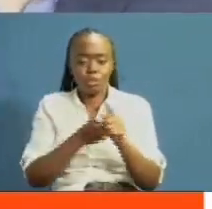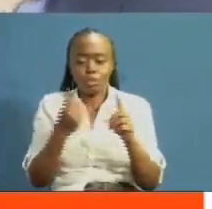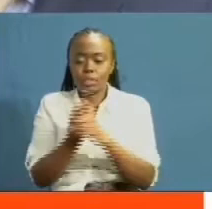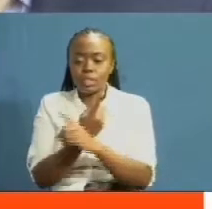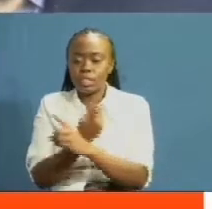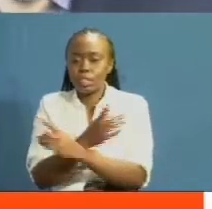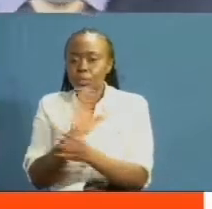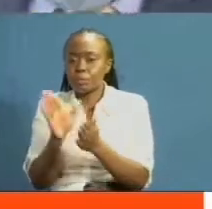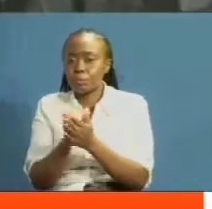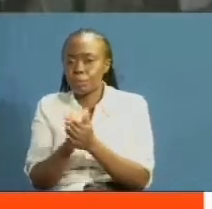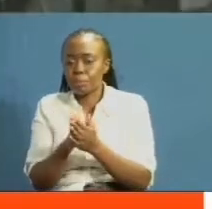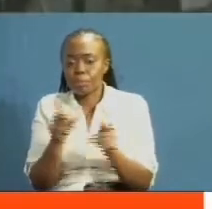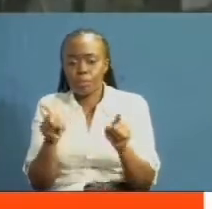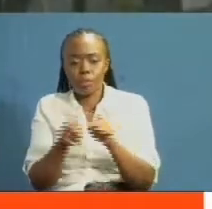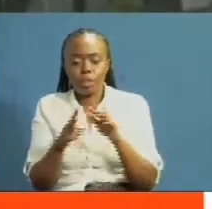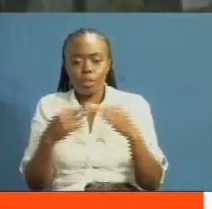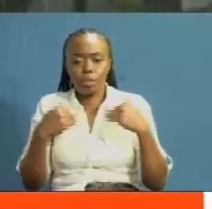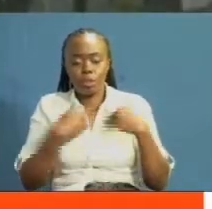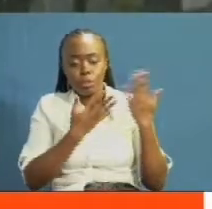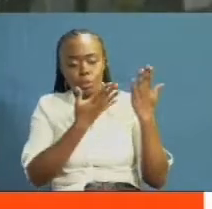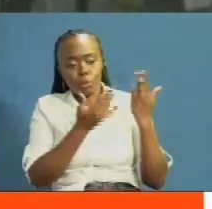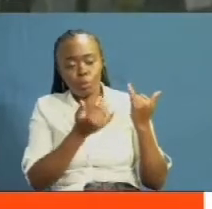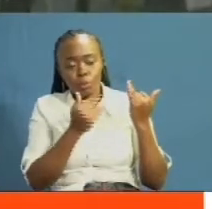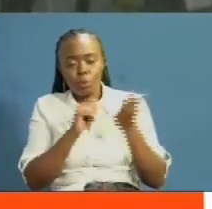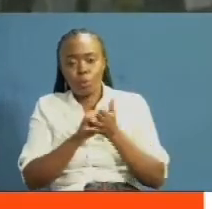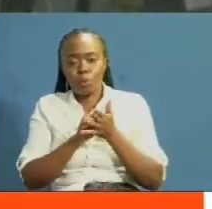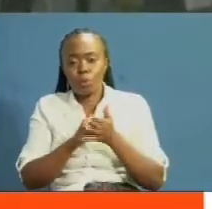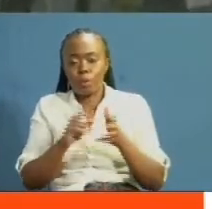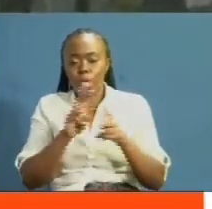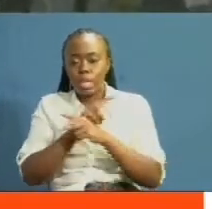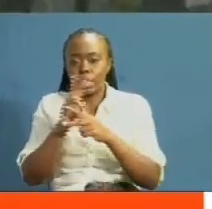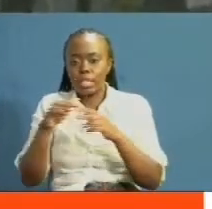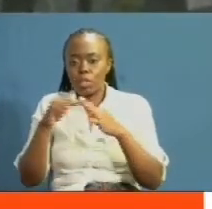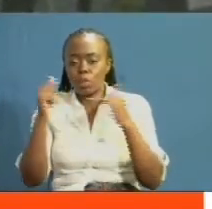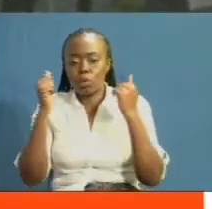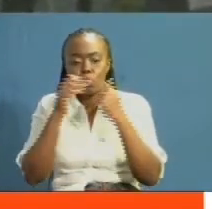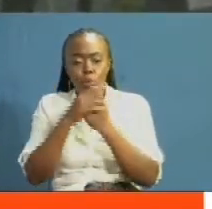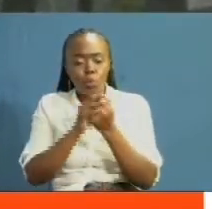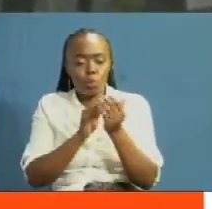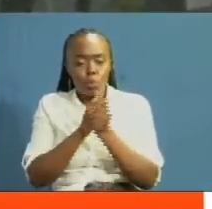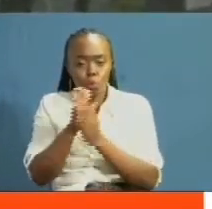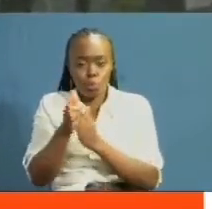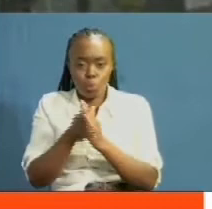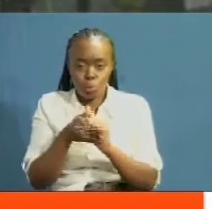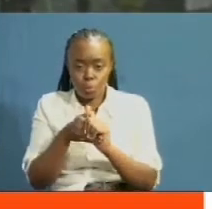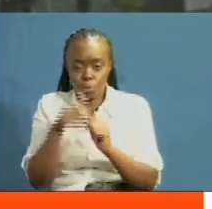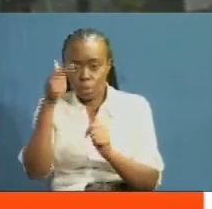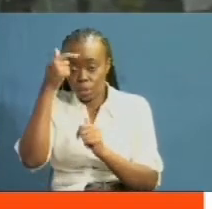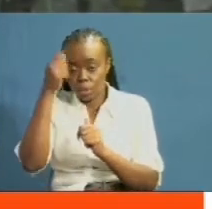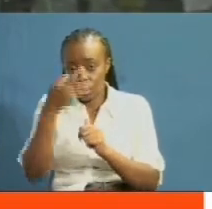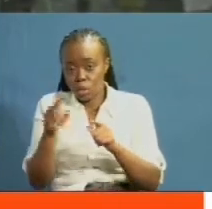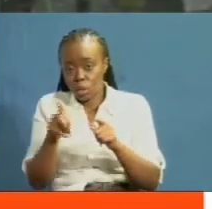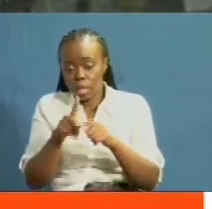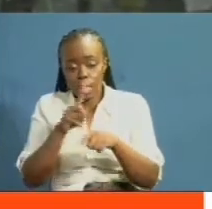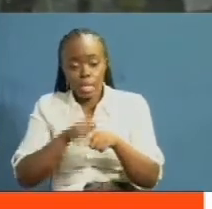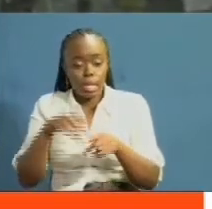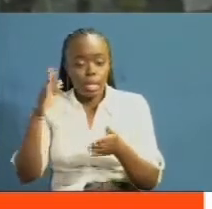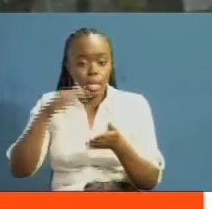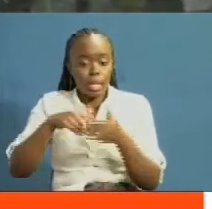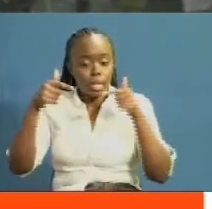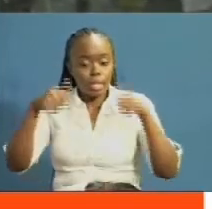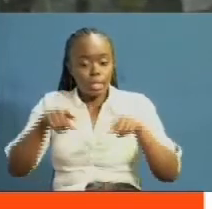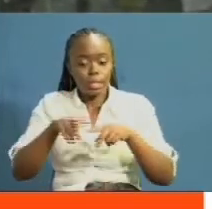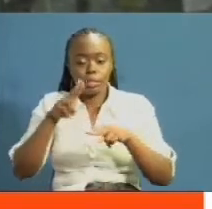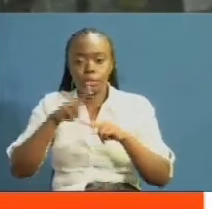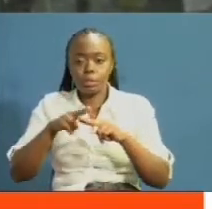zingine. Na tuna matumaini kwamba tutapata suluhisho kwa sababu hata wakati tulikuja hapa na